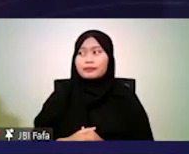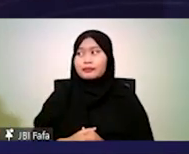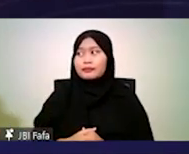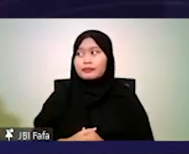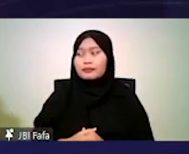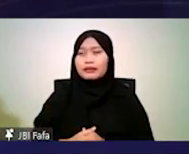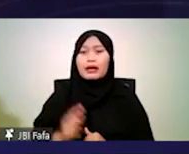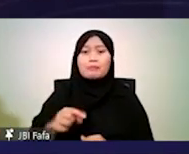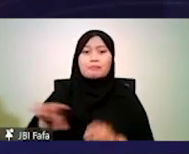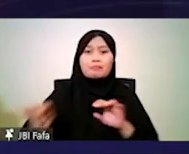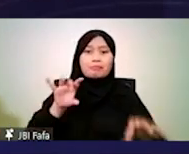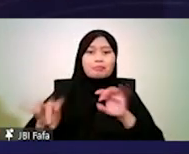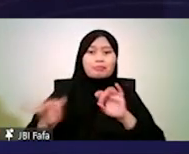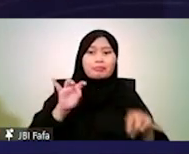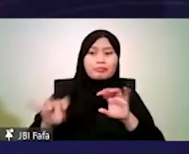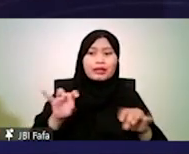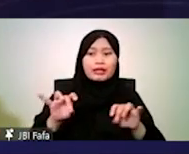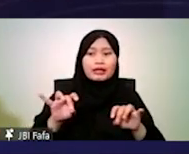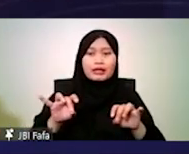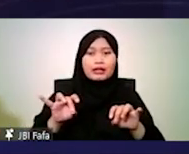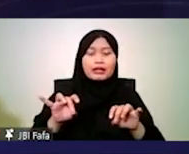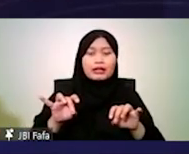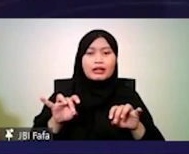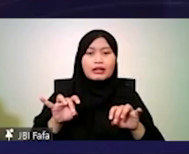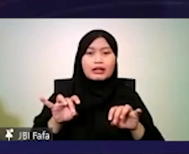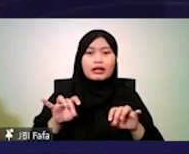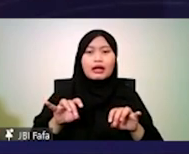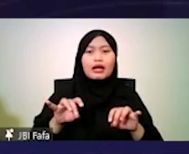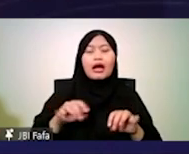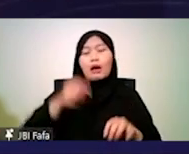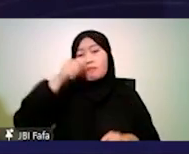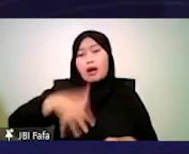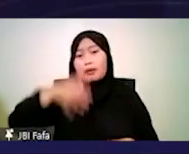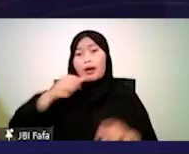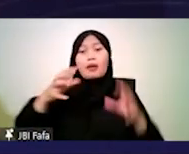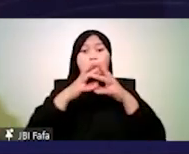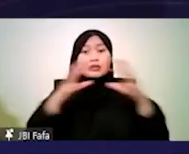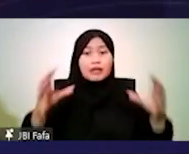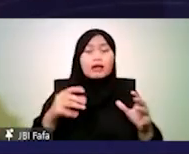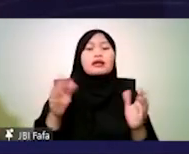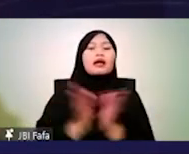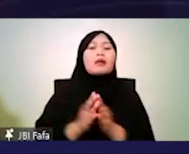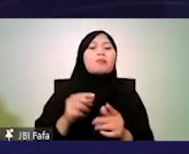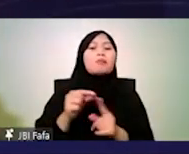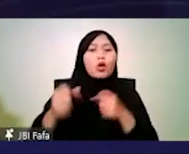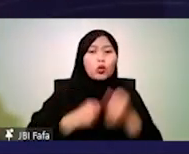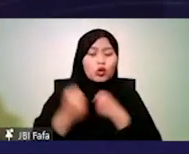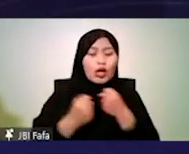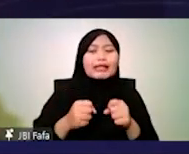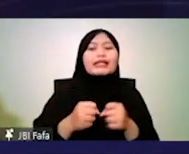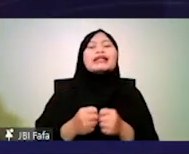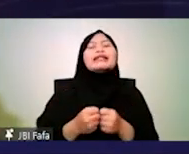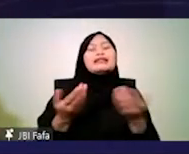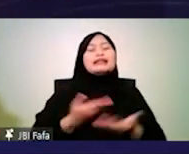yang kita sebut wall sealer pemain atau bank-bank besar dan juga perusahaan jasa sistem pembayaran